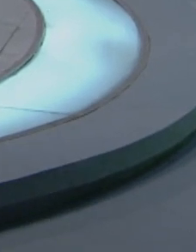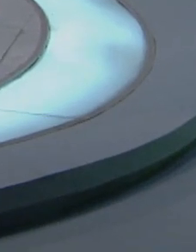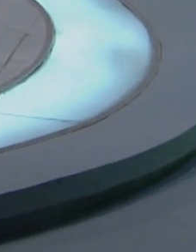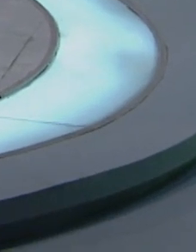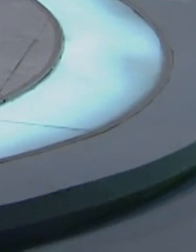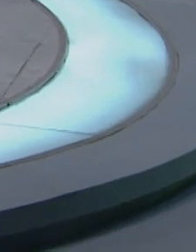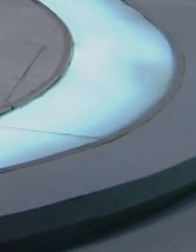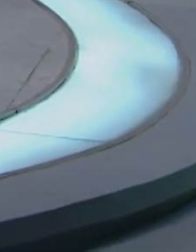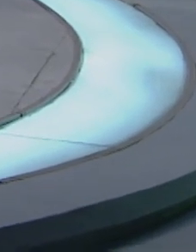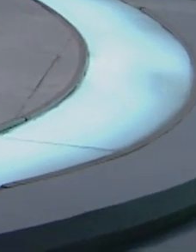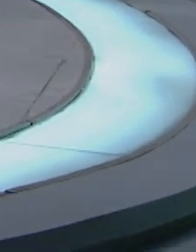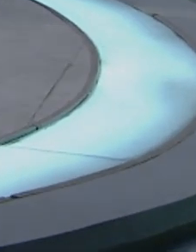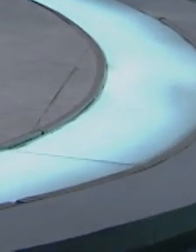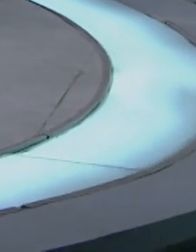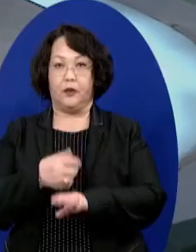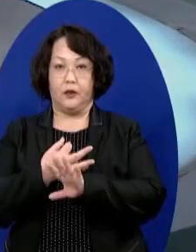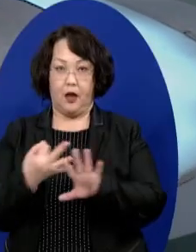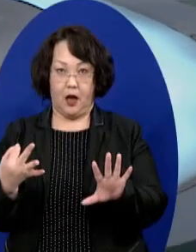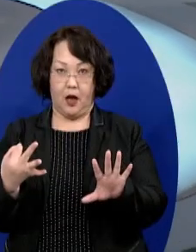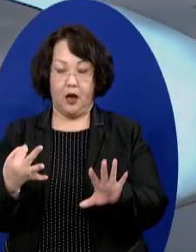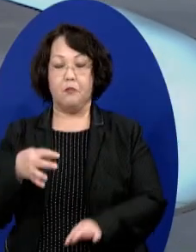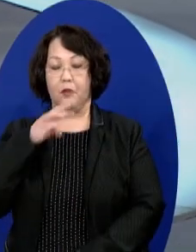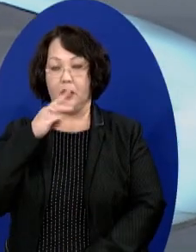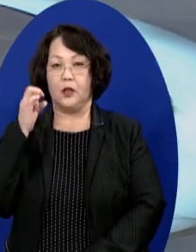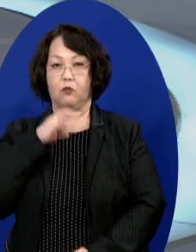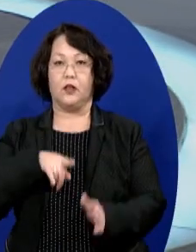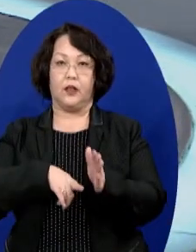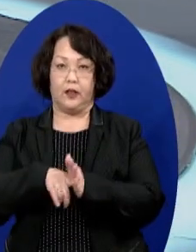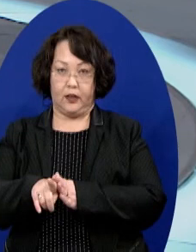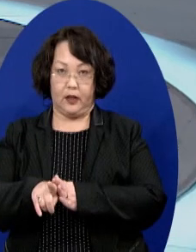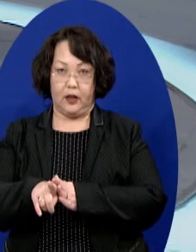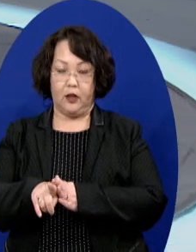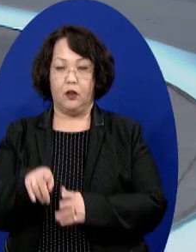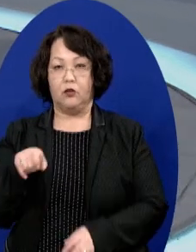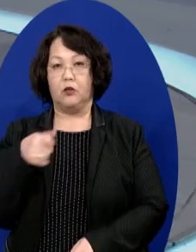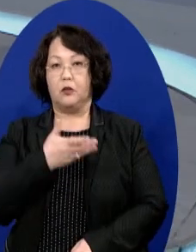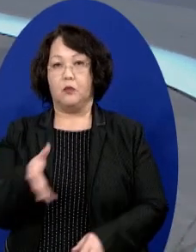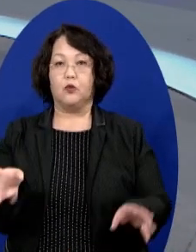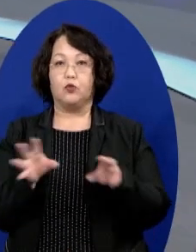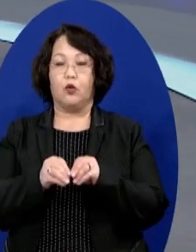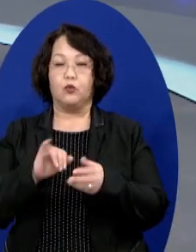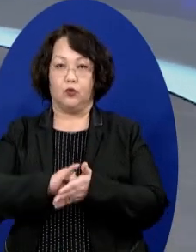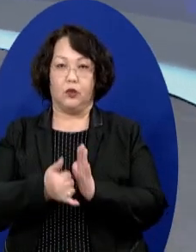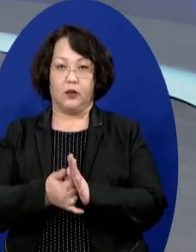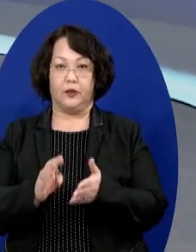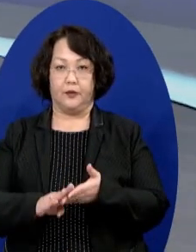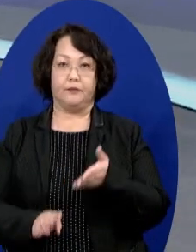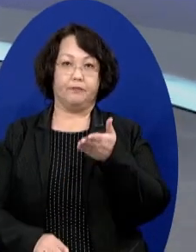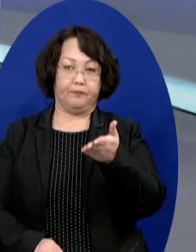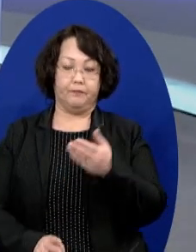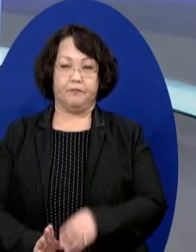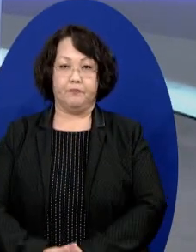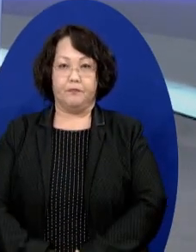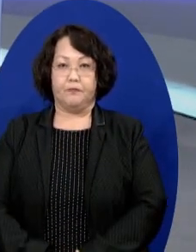Орон дэргийн үзэгчдээ Улаанбаатарт 20 цаг болсон байна. Бид та бүхэндээ цагийн үрд мэдээллийн хөтөлбөрийн бүрэн гаргийн дугаарыг студид шууд дамжуулж өргөж гэж байна. Мэдээний ихэнд өнөөдөр үзүүлэх зарим